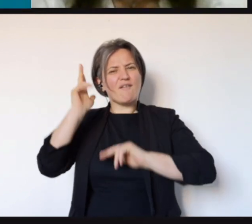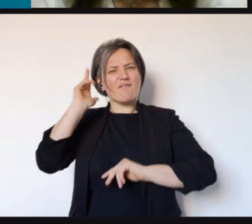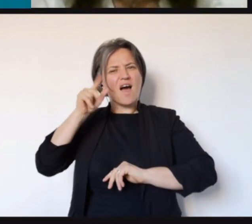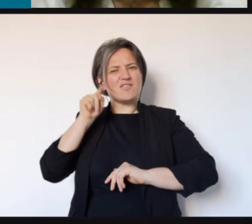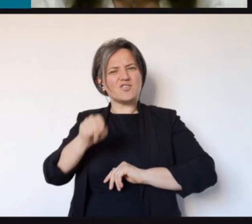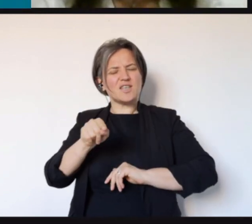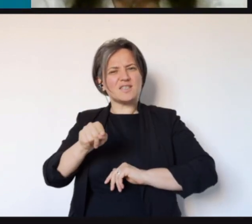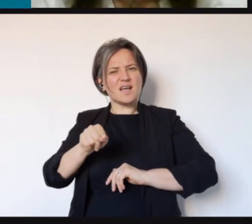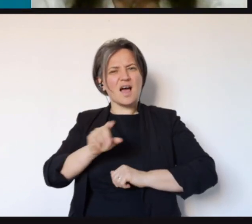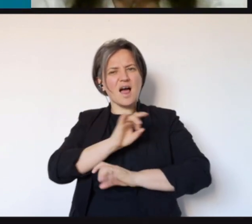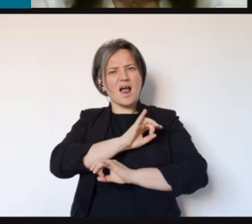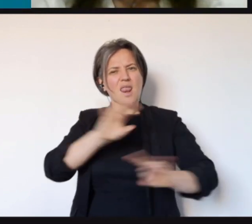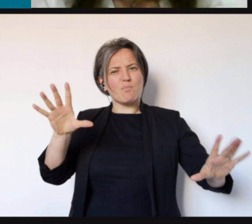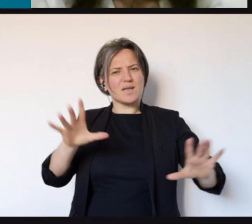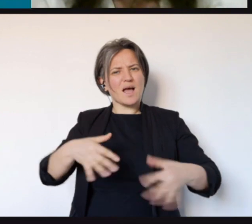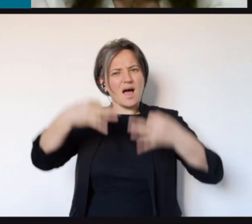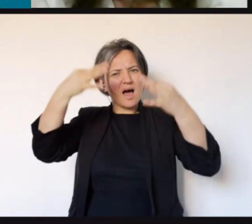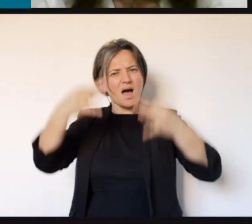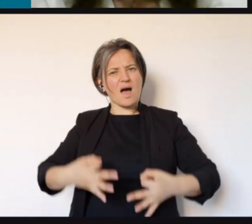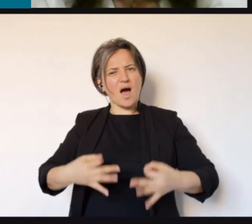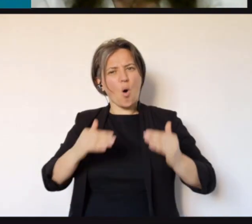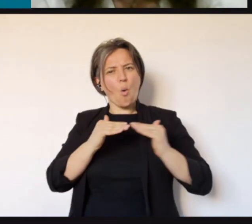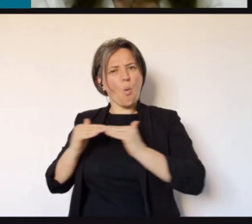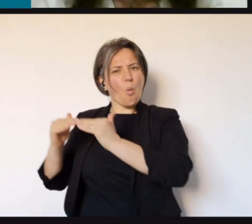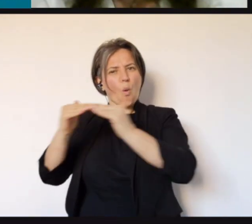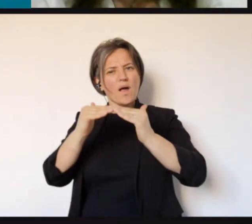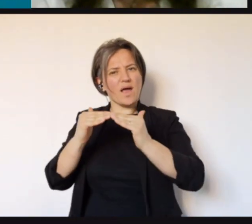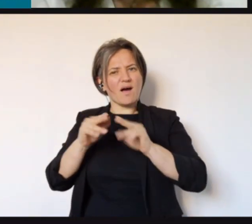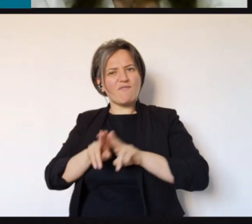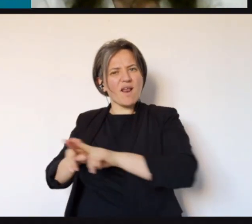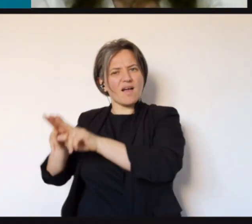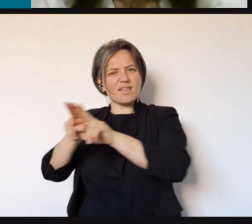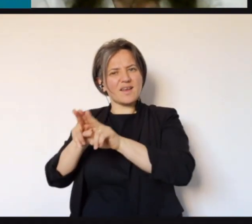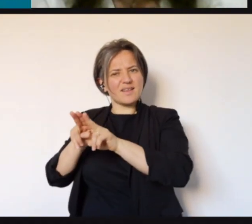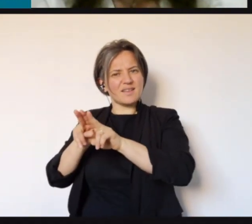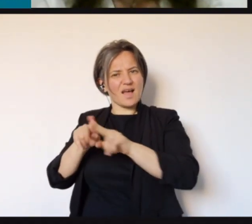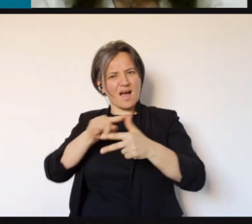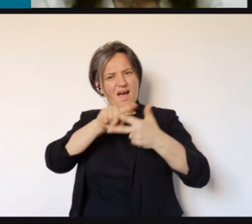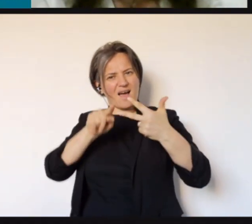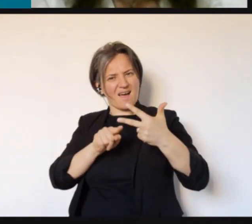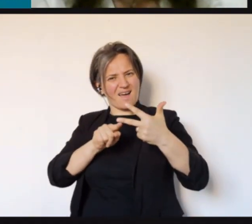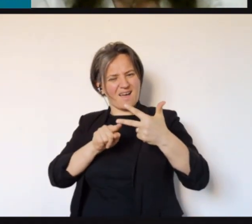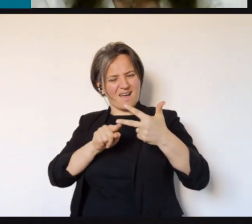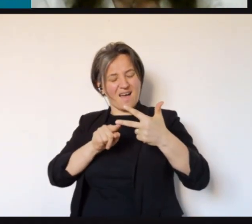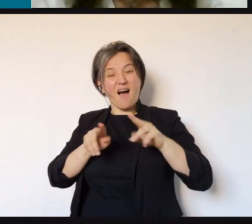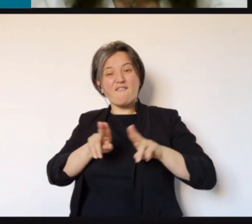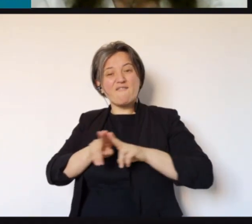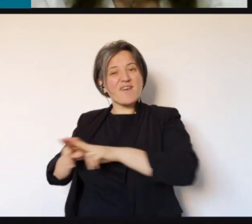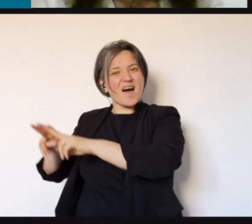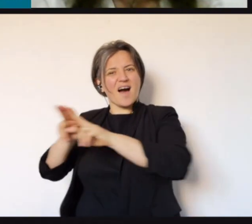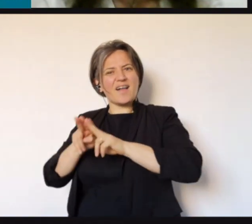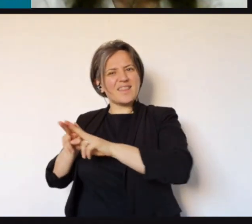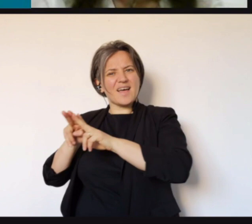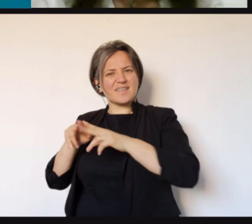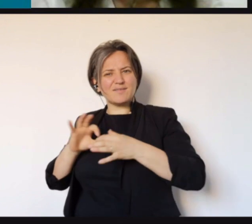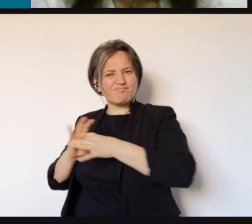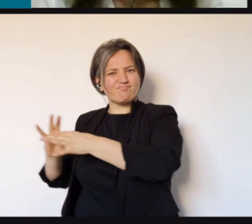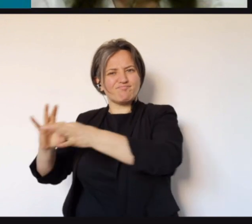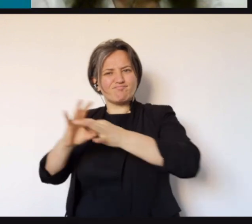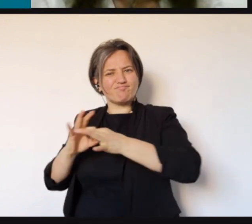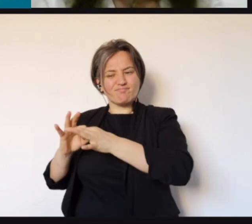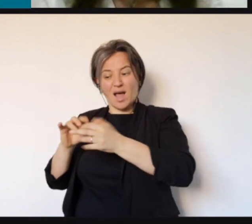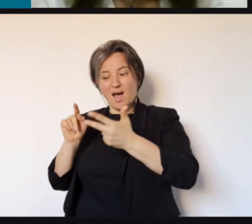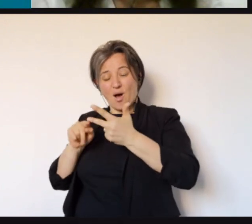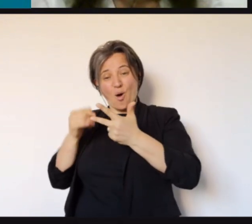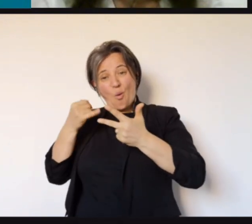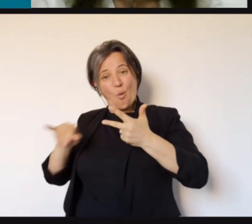liberté, égalité e fraternité, libertà, uguaglianza e fraternità. Quello della fraternità ce lo